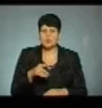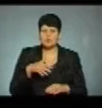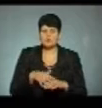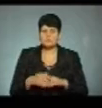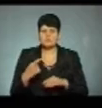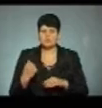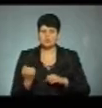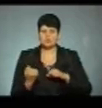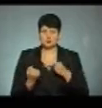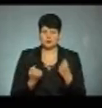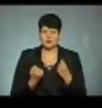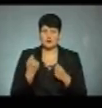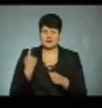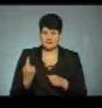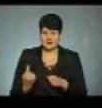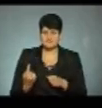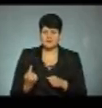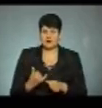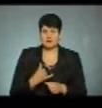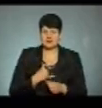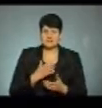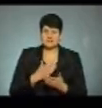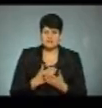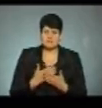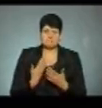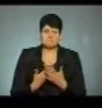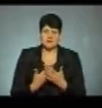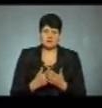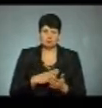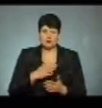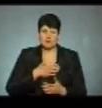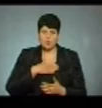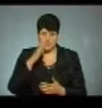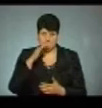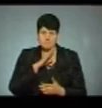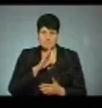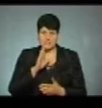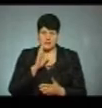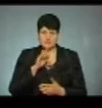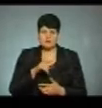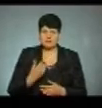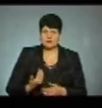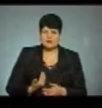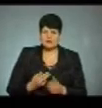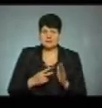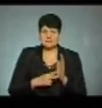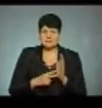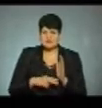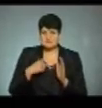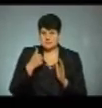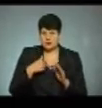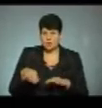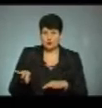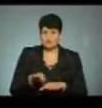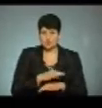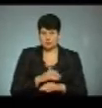друга. Одне. Але в нас яскравим прикладом були мої батьки. Вони прожили 70 років в